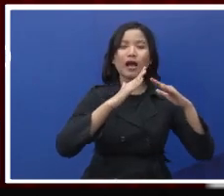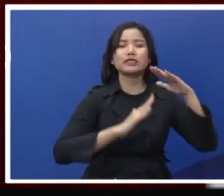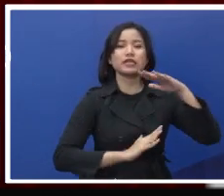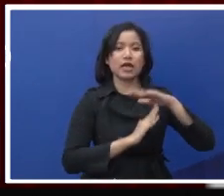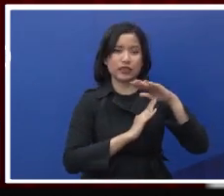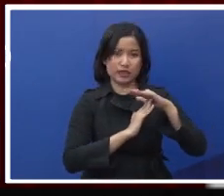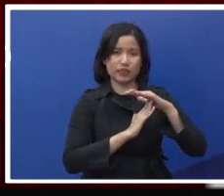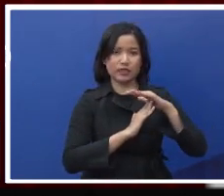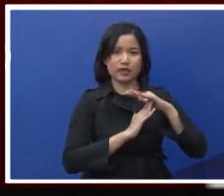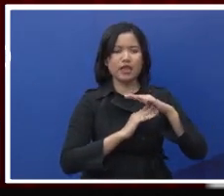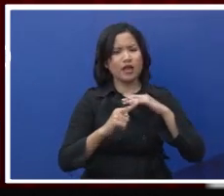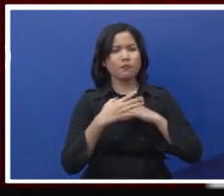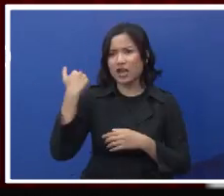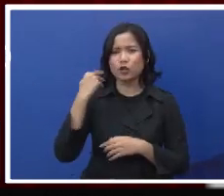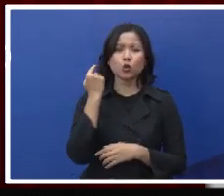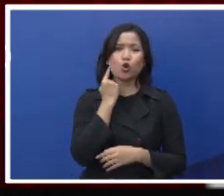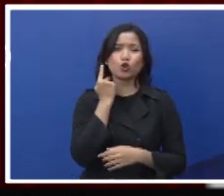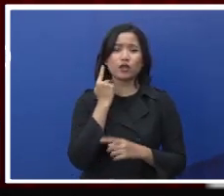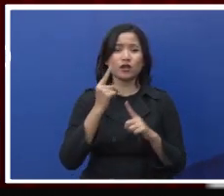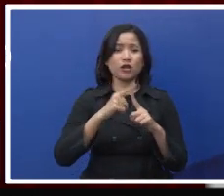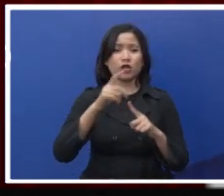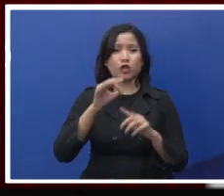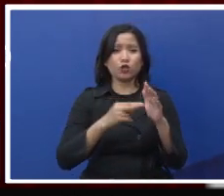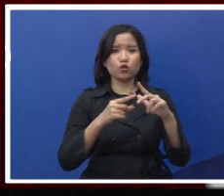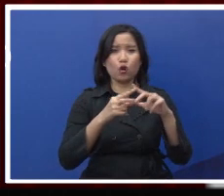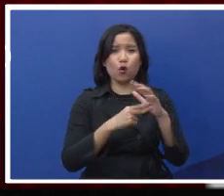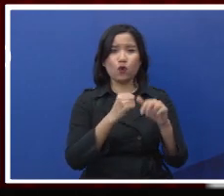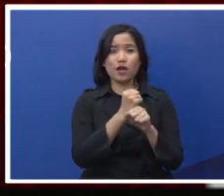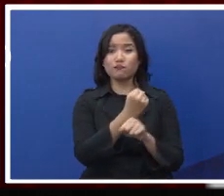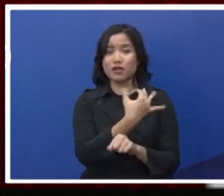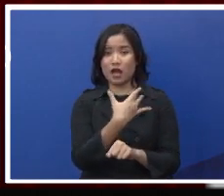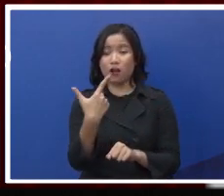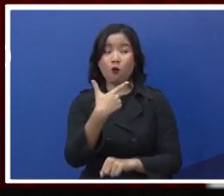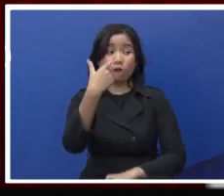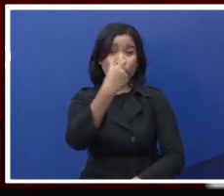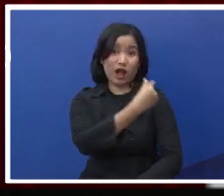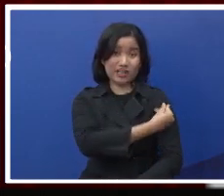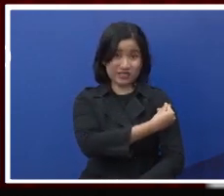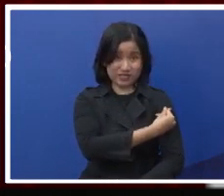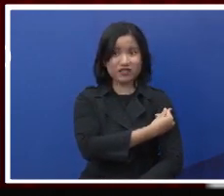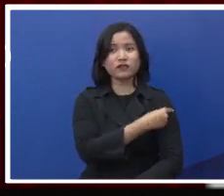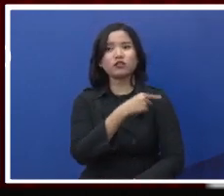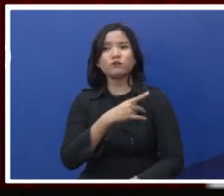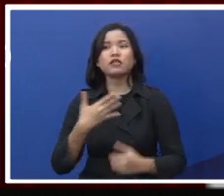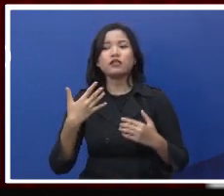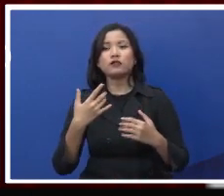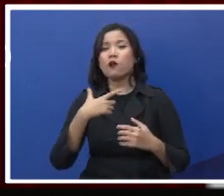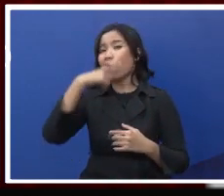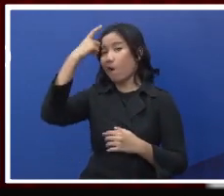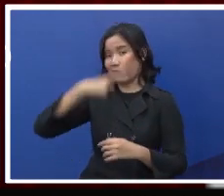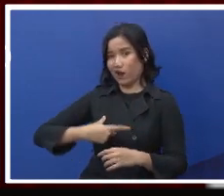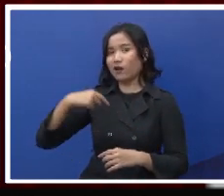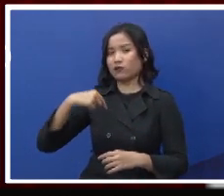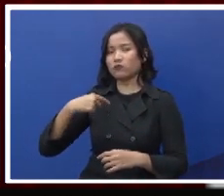nanti kita berharap tidak terjadi masalah. Cara kesehatan vaksinasi itu tidak akan mengurangi seseorang